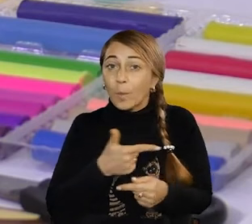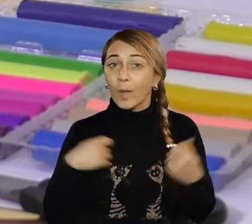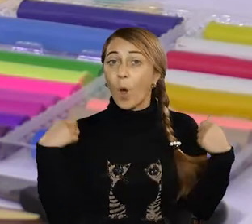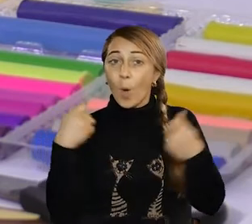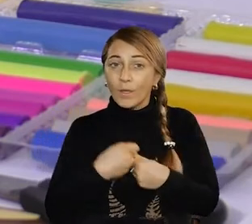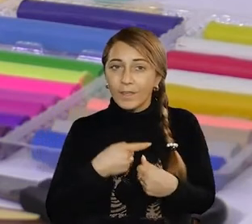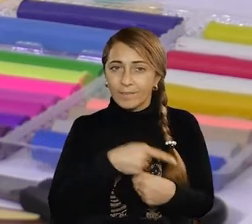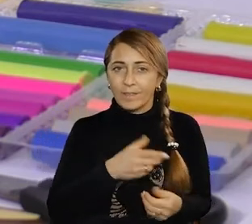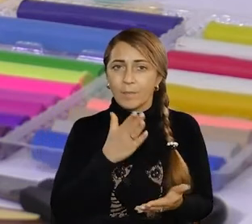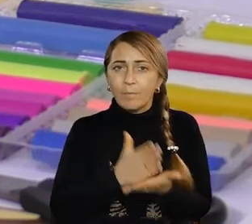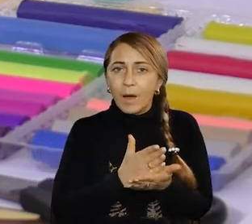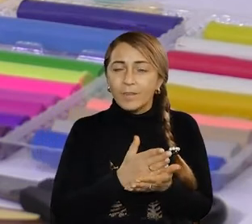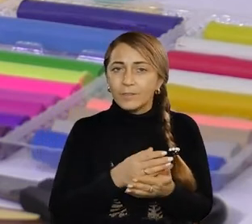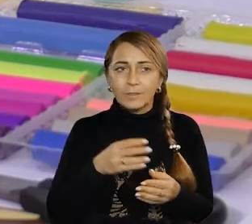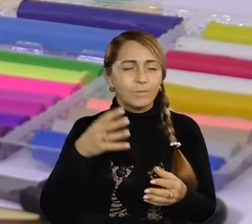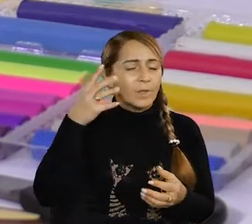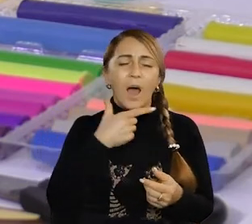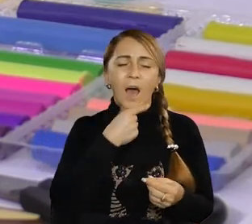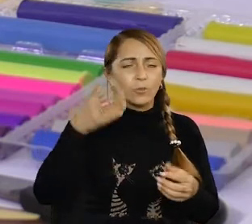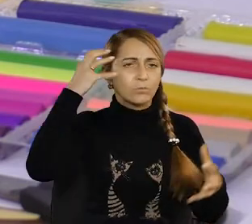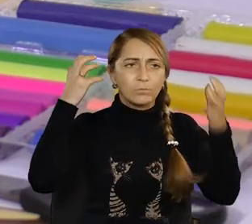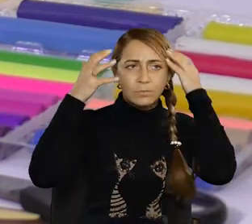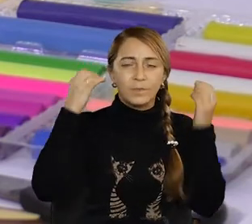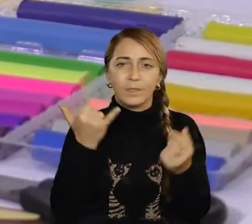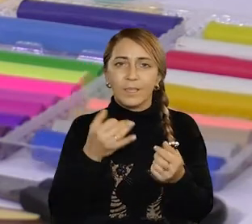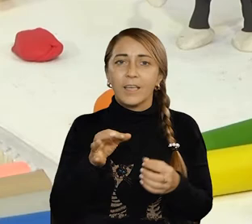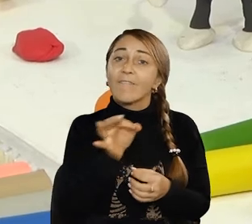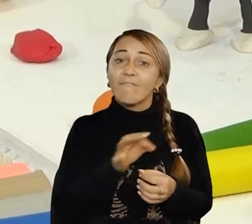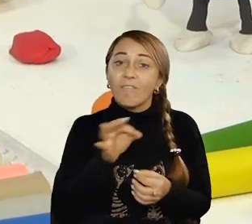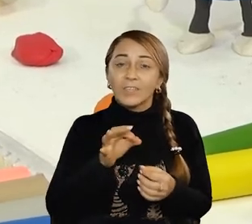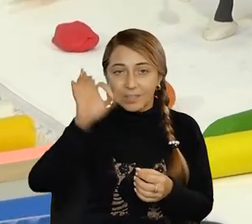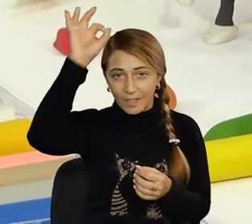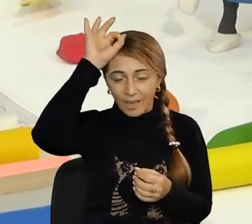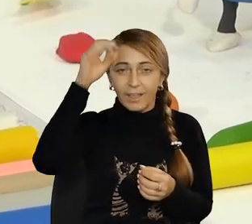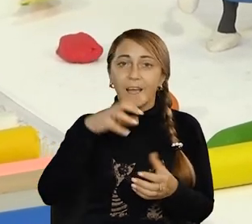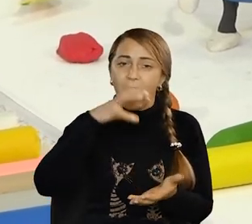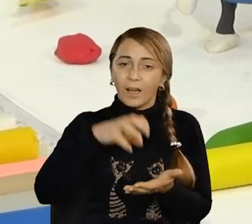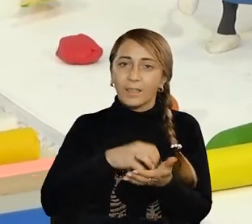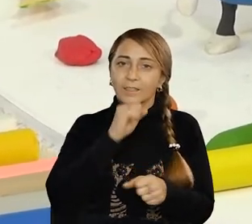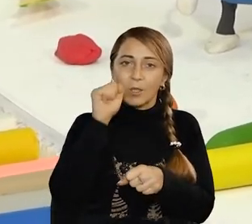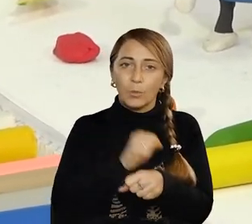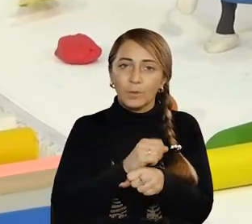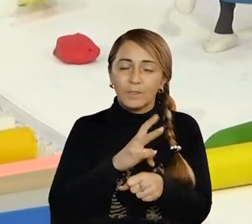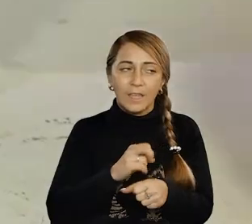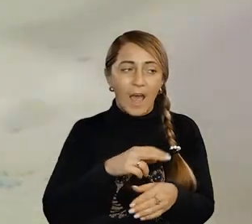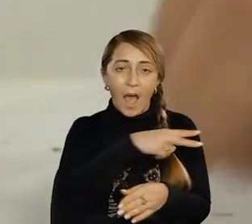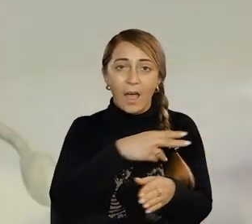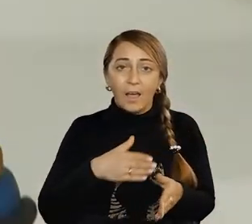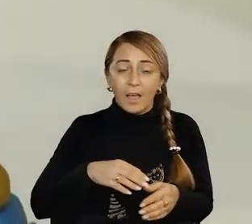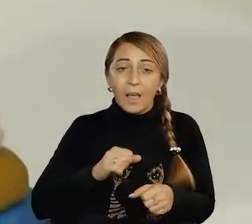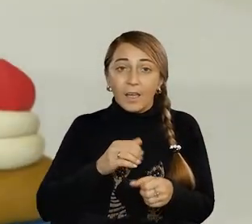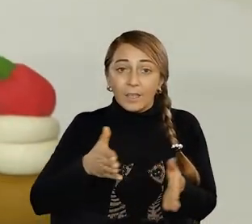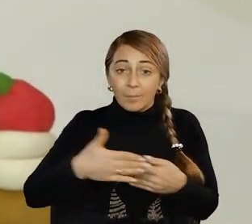одязі. Він мав стильну зачіску та вишеньку на маківці. Кексик зупинився на порозі,